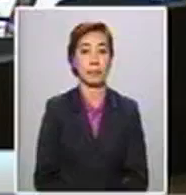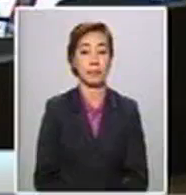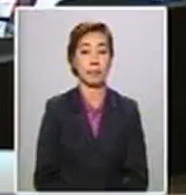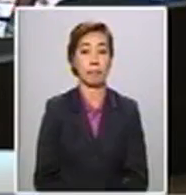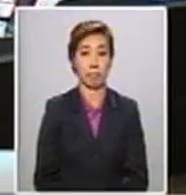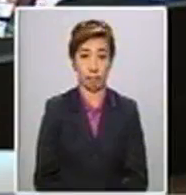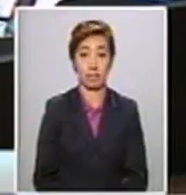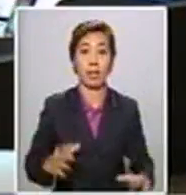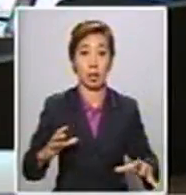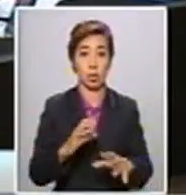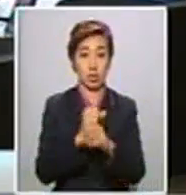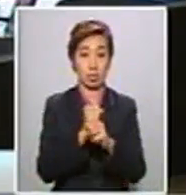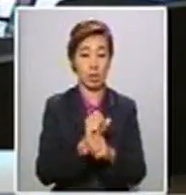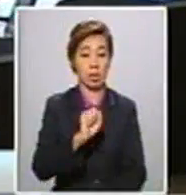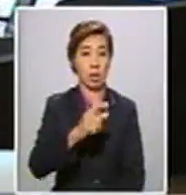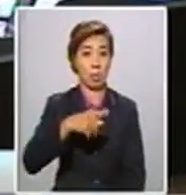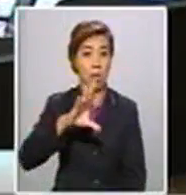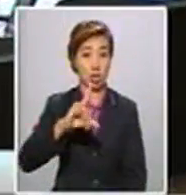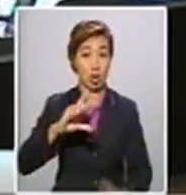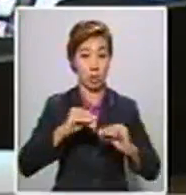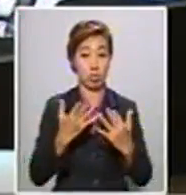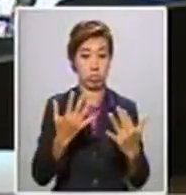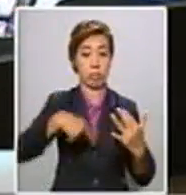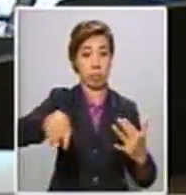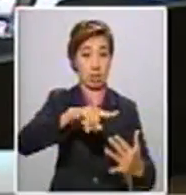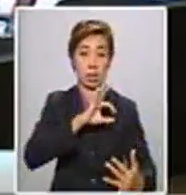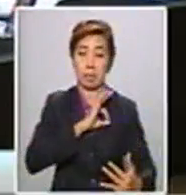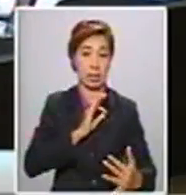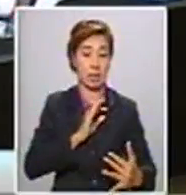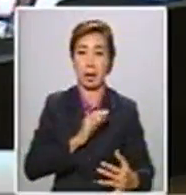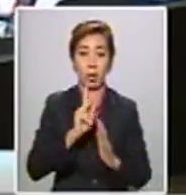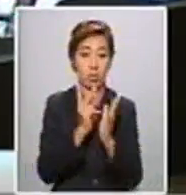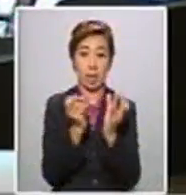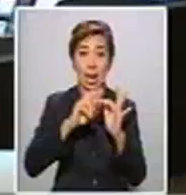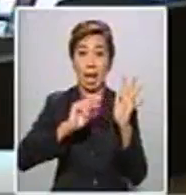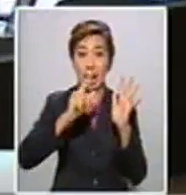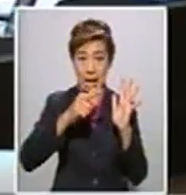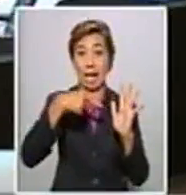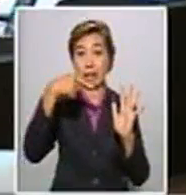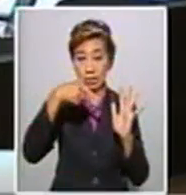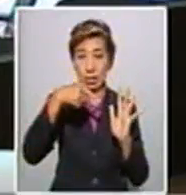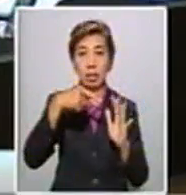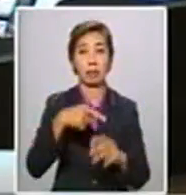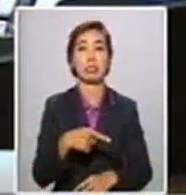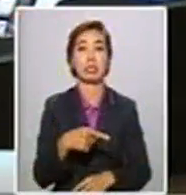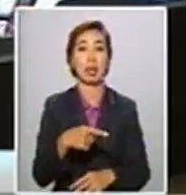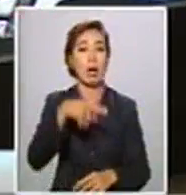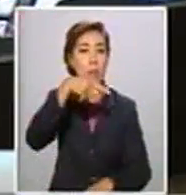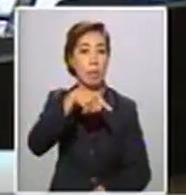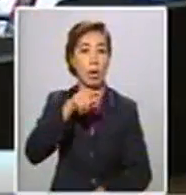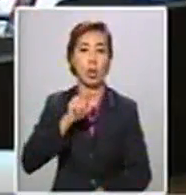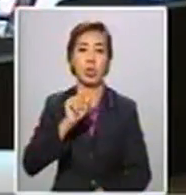เป็นนานว่าที่ประชุมสภารูปแห่งชาติมีมติไม่เห็นชอบร่างรัฐธรรมนูญแห่งราชอาณาจักรไทยพุทธศัก